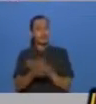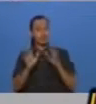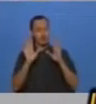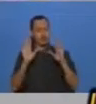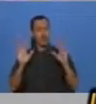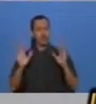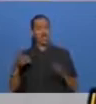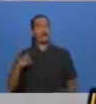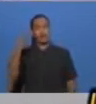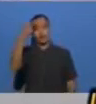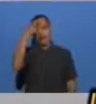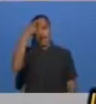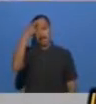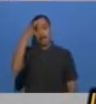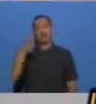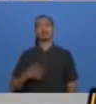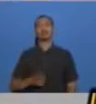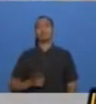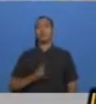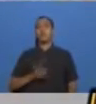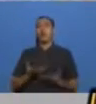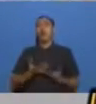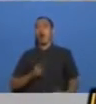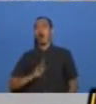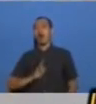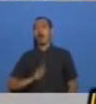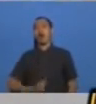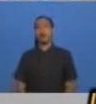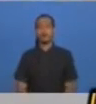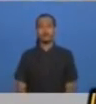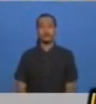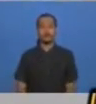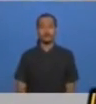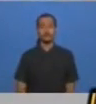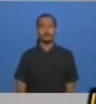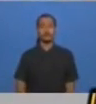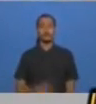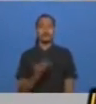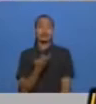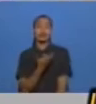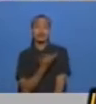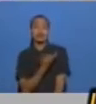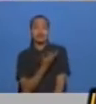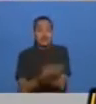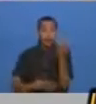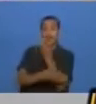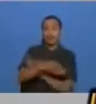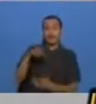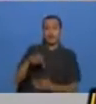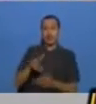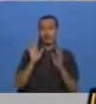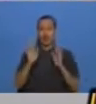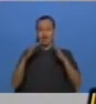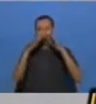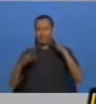komorbid, mempunyai penyakit penyerta. Sehingga memang selama ini sebagian teman-teman hanya mau di dalam rumah, dia nggak mau keluar. Untuk